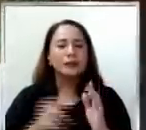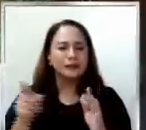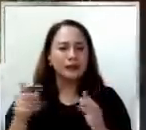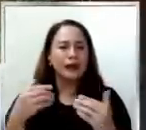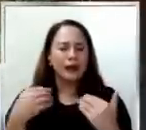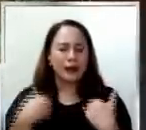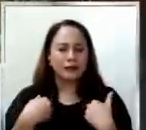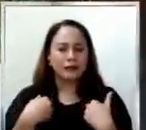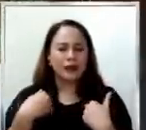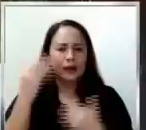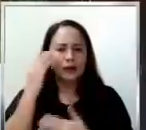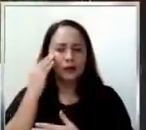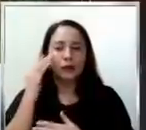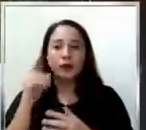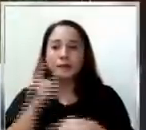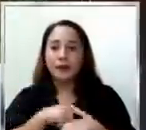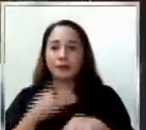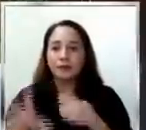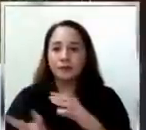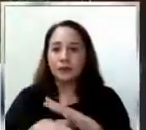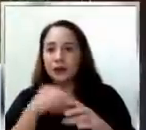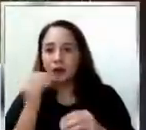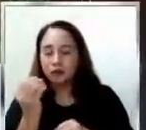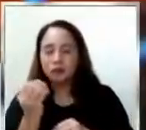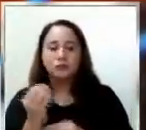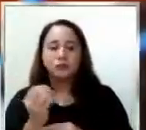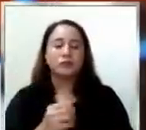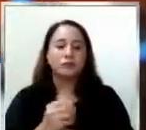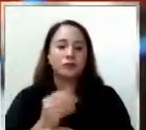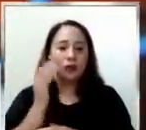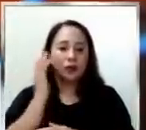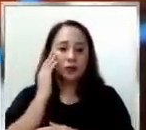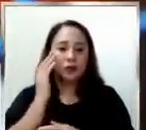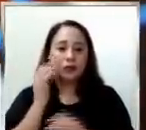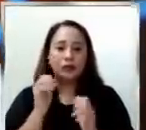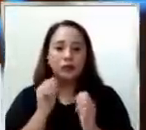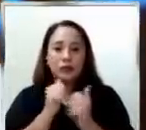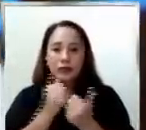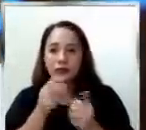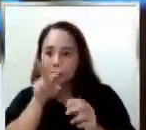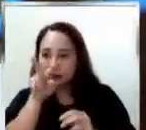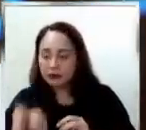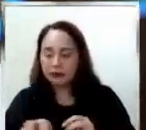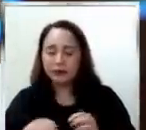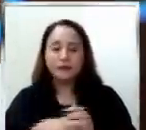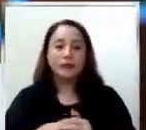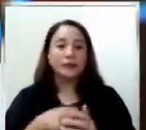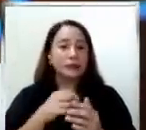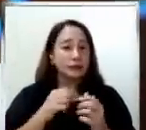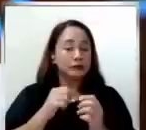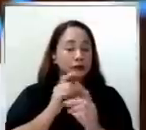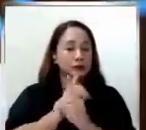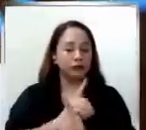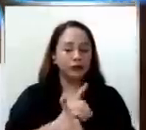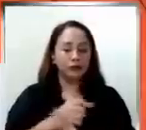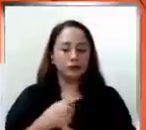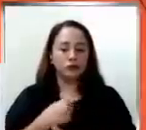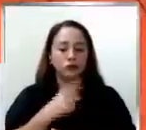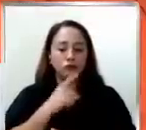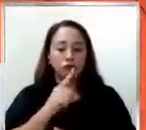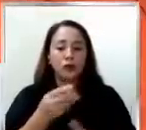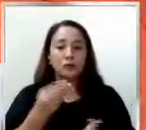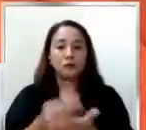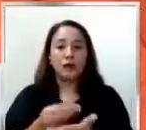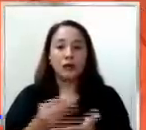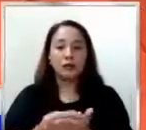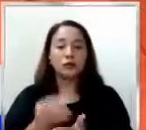siya lalabas, paano niya hindi siya mapapattern. Depensa ni Yap, nilagay ko naman talaga ang pera doon sa Wahana. Dami ko